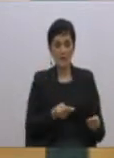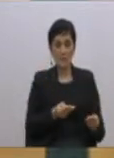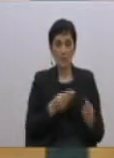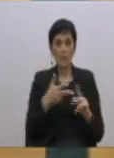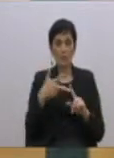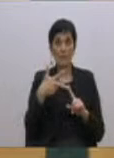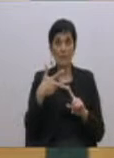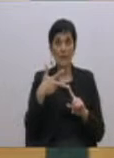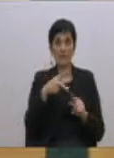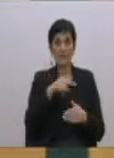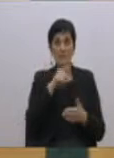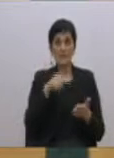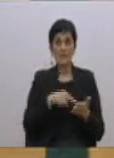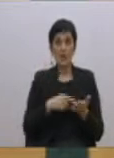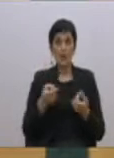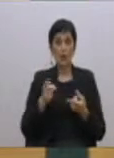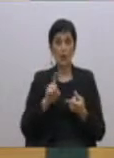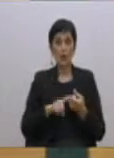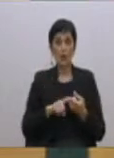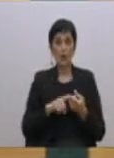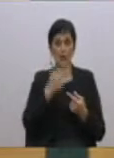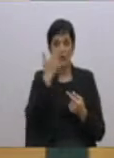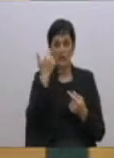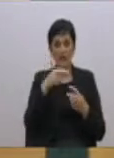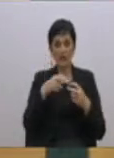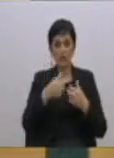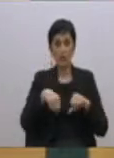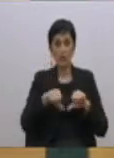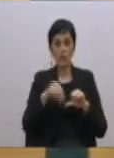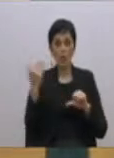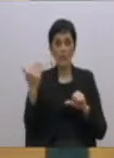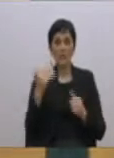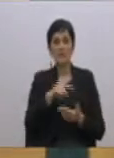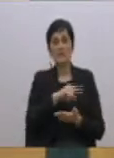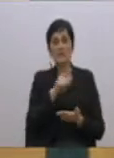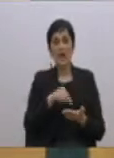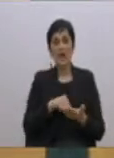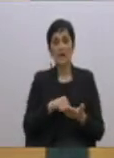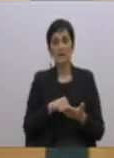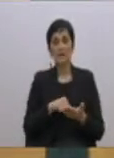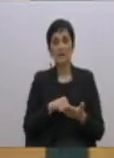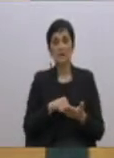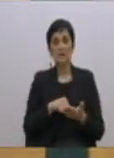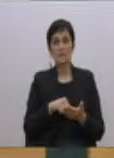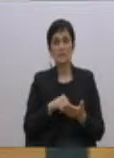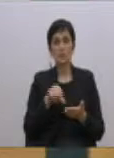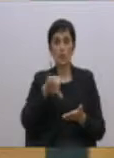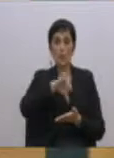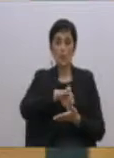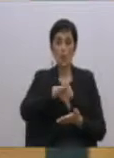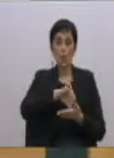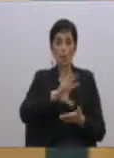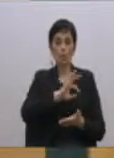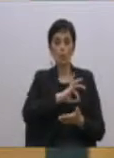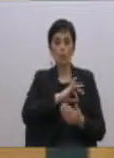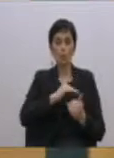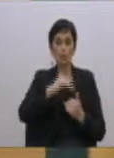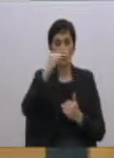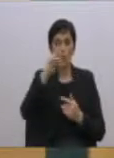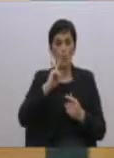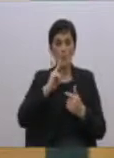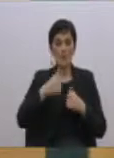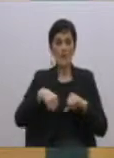Mesa mea s-a chitru ca și deba, asta e Veneția Comisia Spudan, s-a chitru să monațele obstuare, justiți sumagli